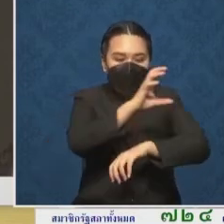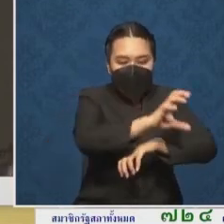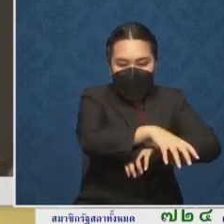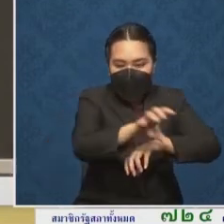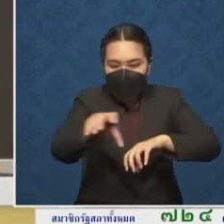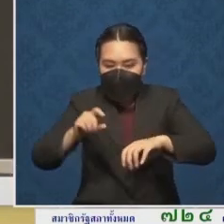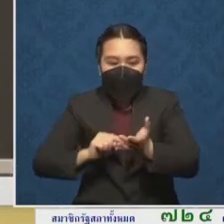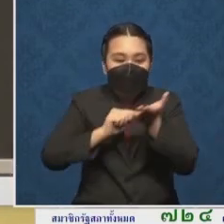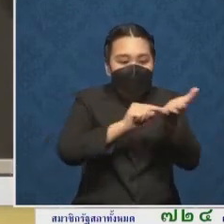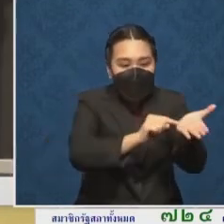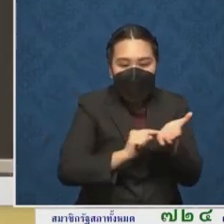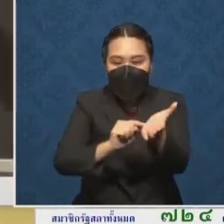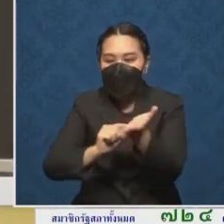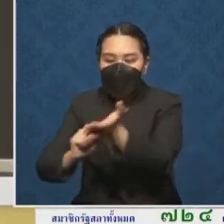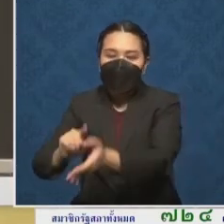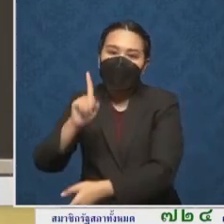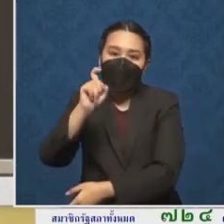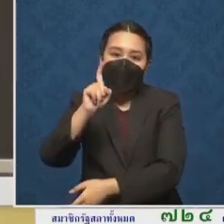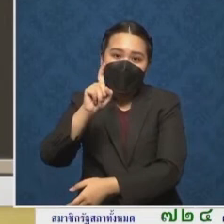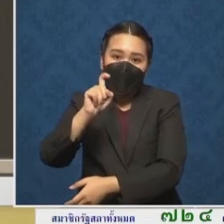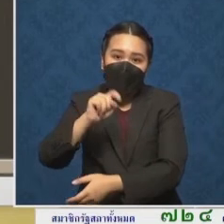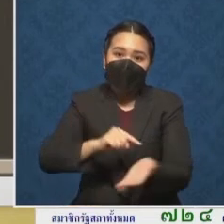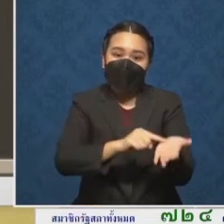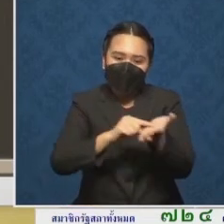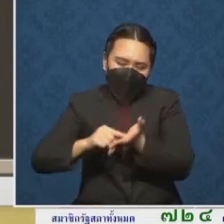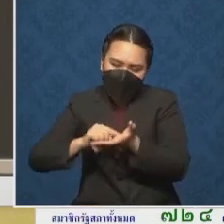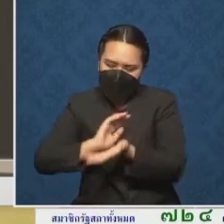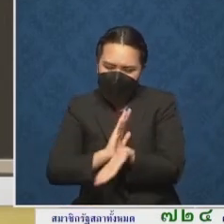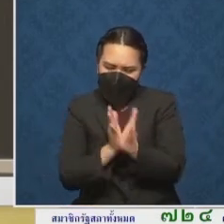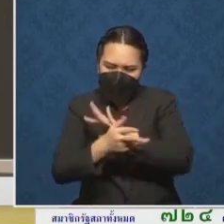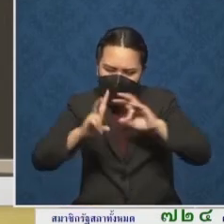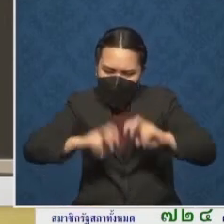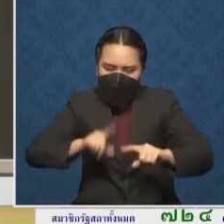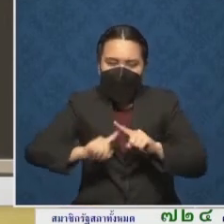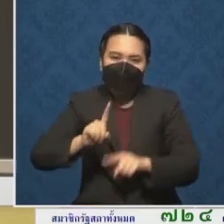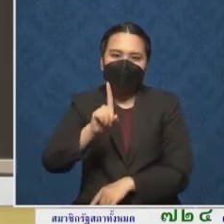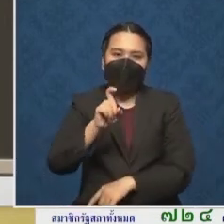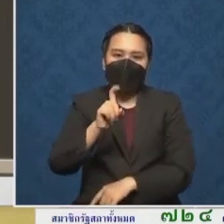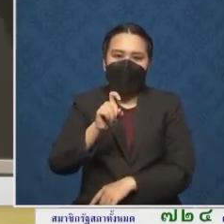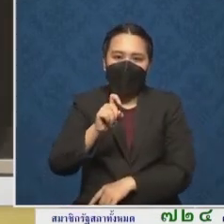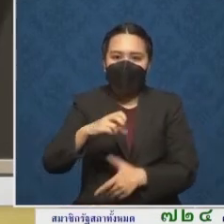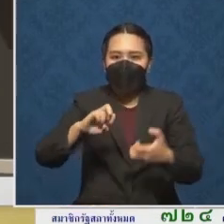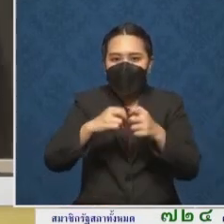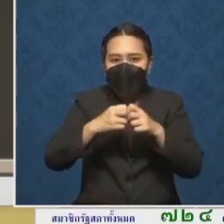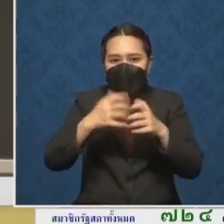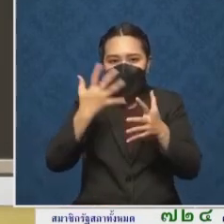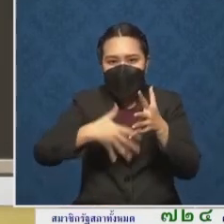านไม่สามารถนำไปประมวลผลมีปัญหามากในเรื่องของการที่จะ